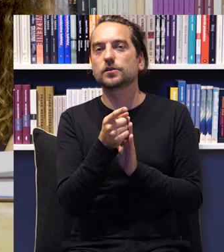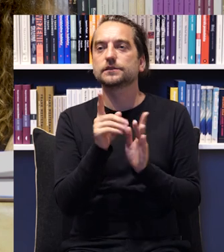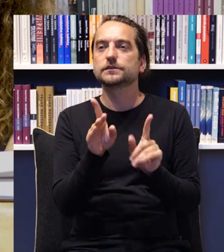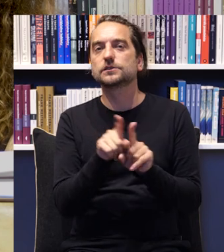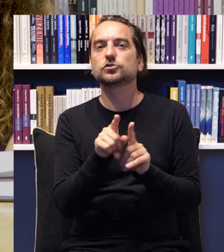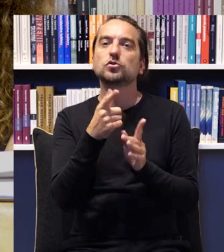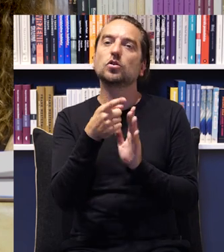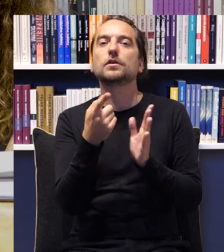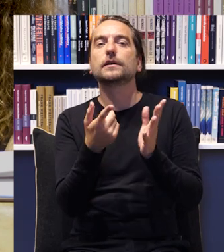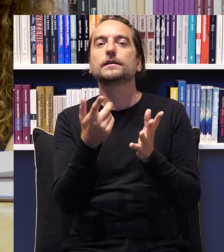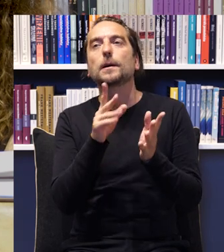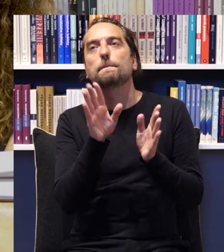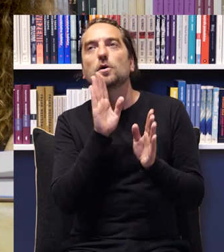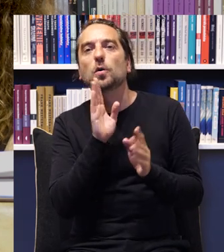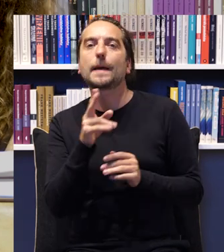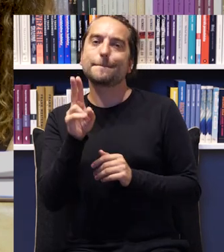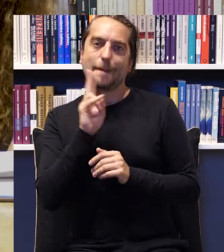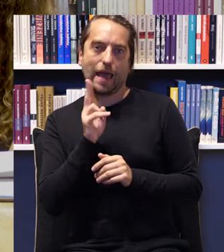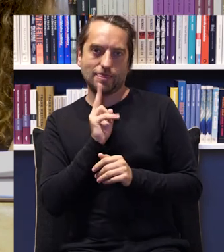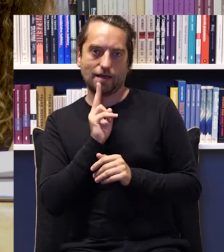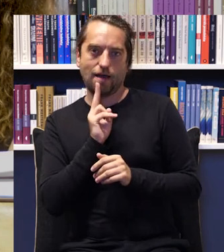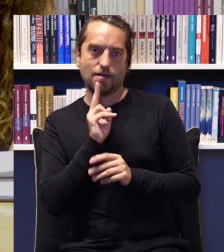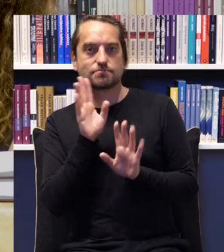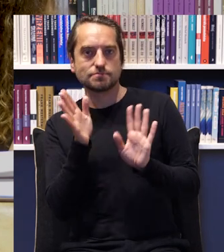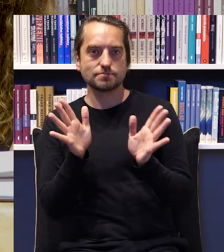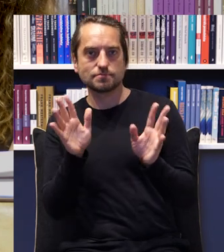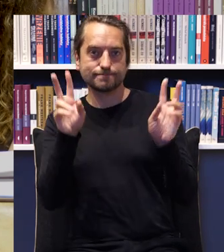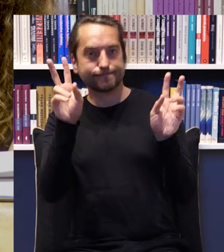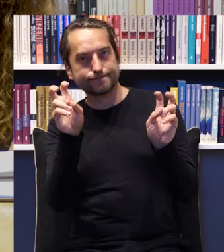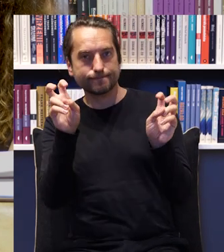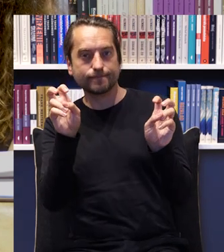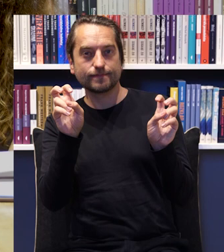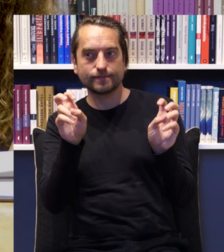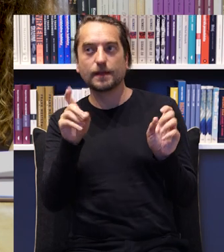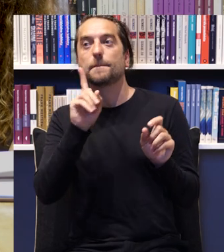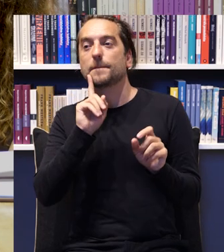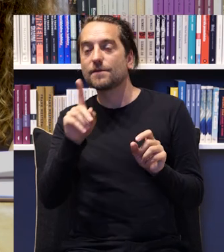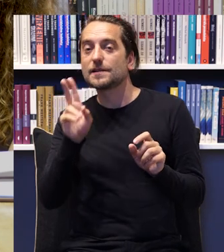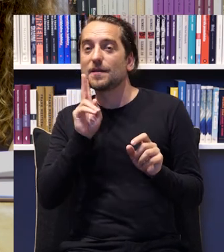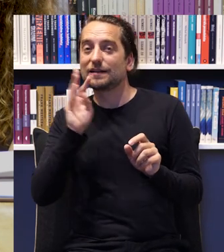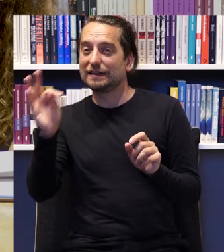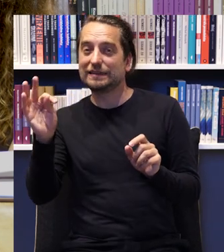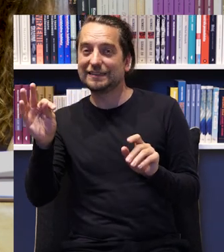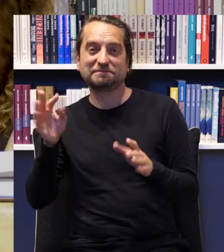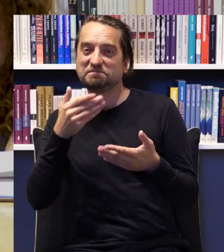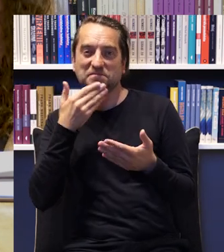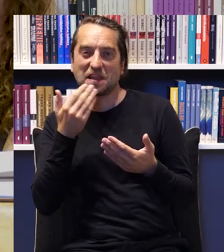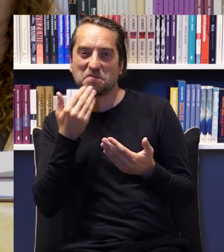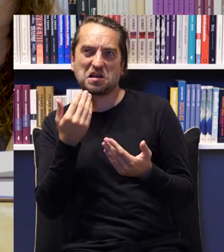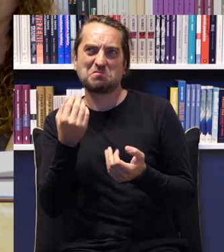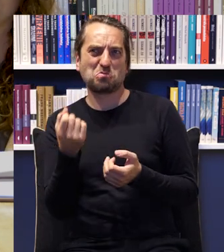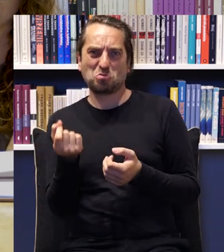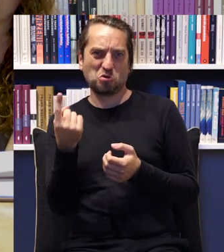taka figura matki, bo jakby faktyczna matka bohaterki się za bardzo nie pojawia, jest to może